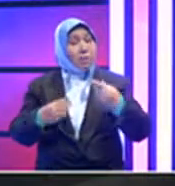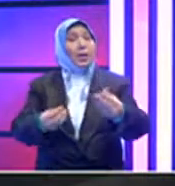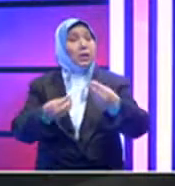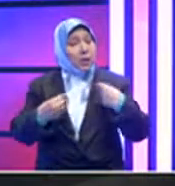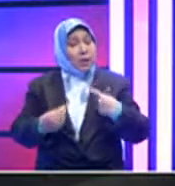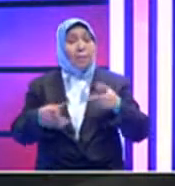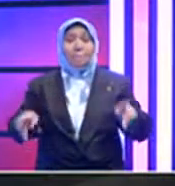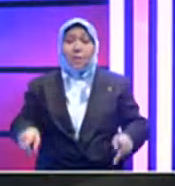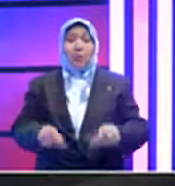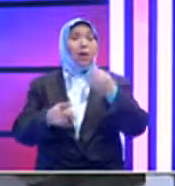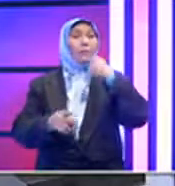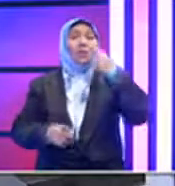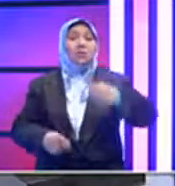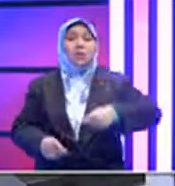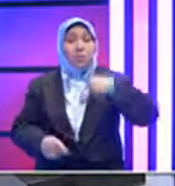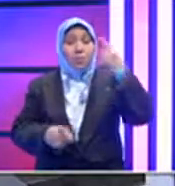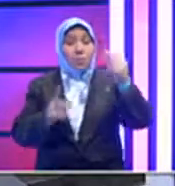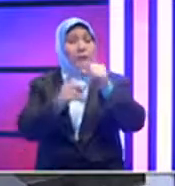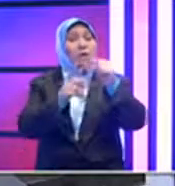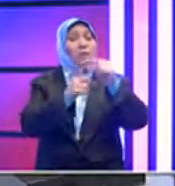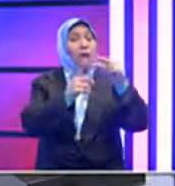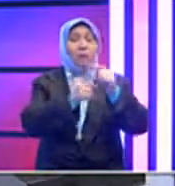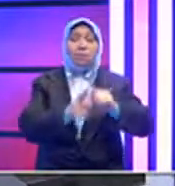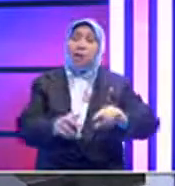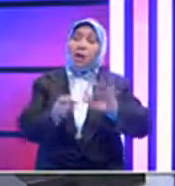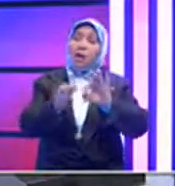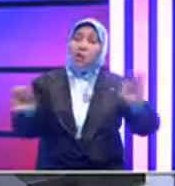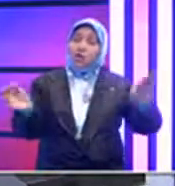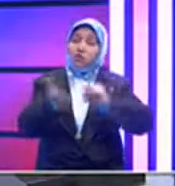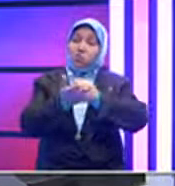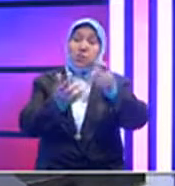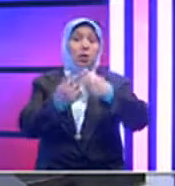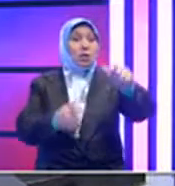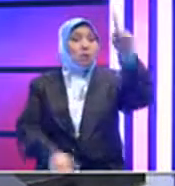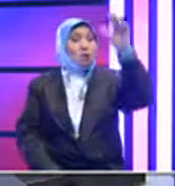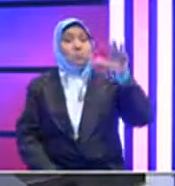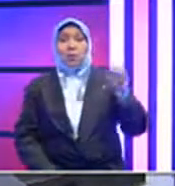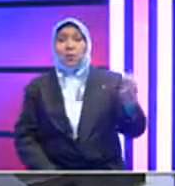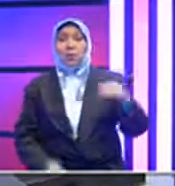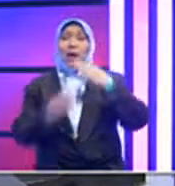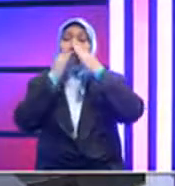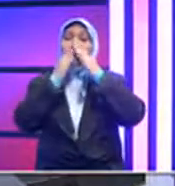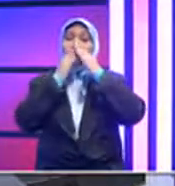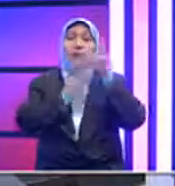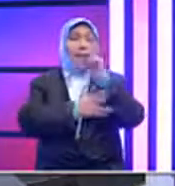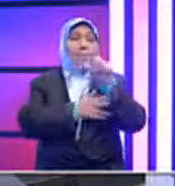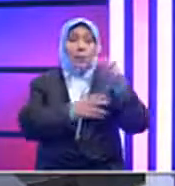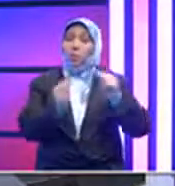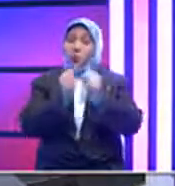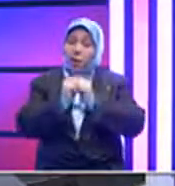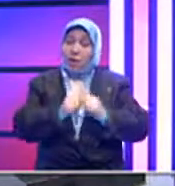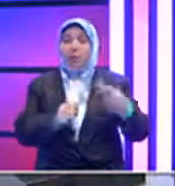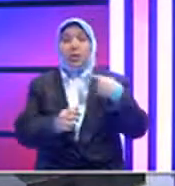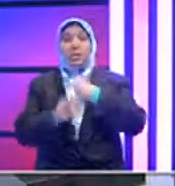untuk kita the Dalai kalimah-kalimah ayat cinta daripada Allah subhanahu wa ta'ala ini Amin ya robbal alamin Mari kita